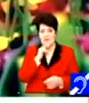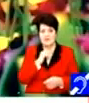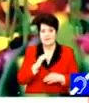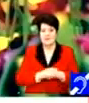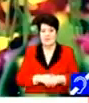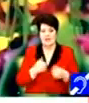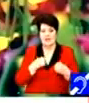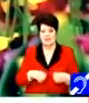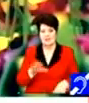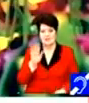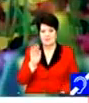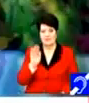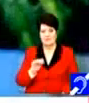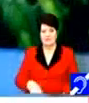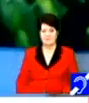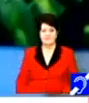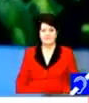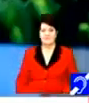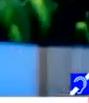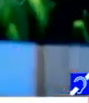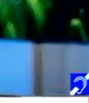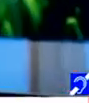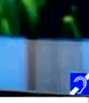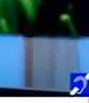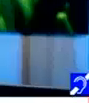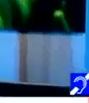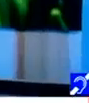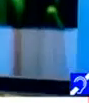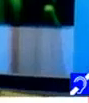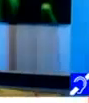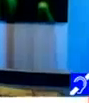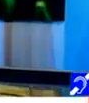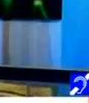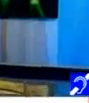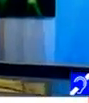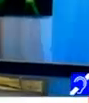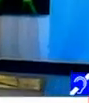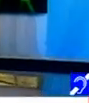liniștită vă doresc. La revedere!